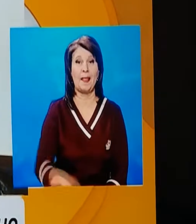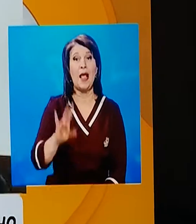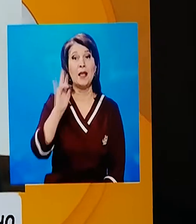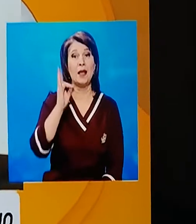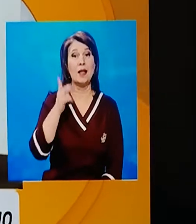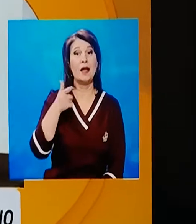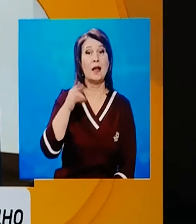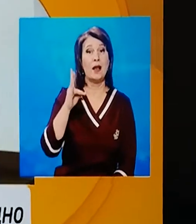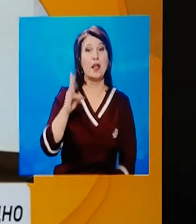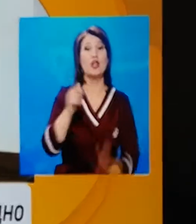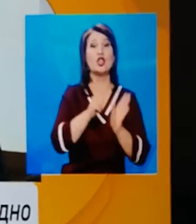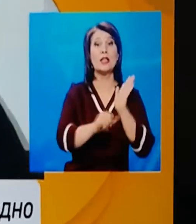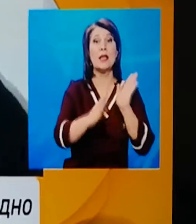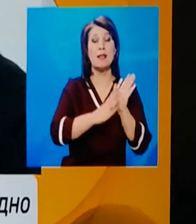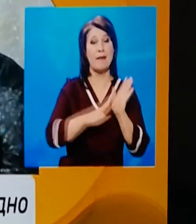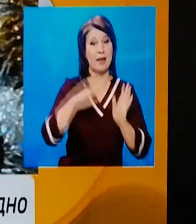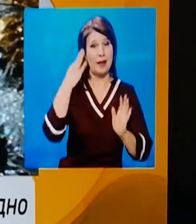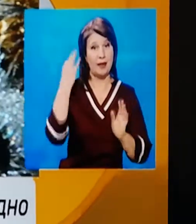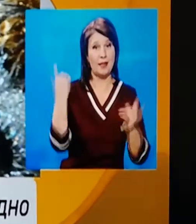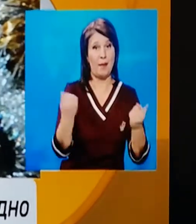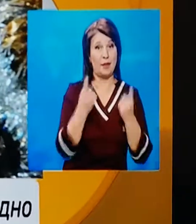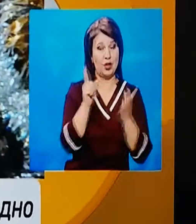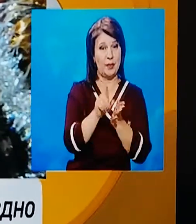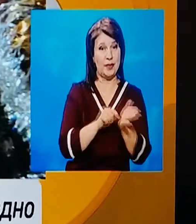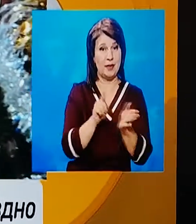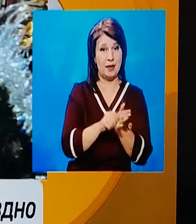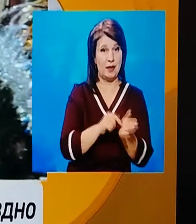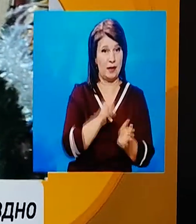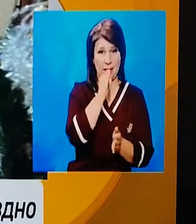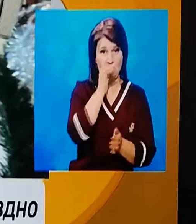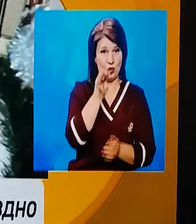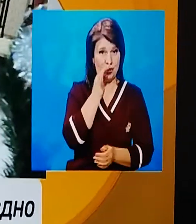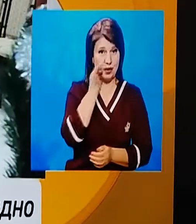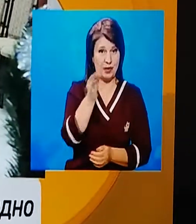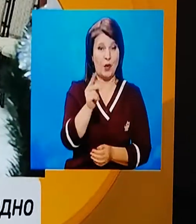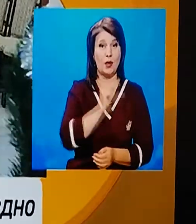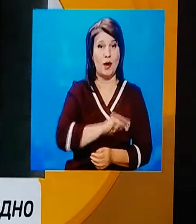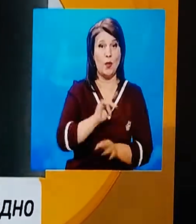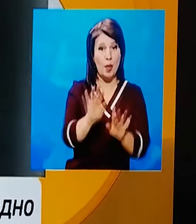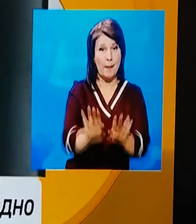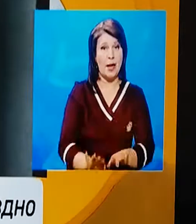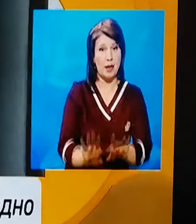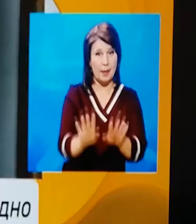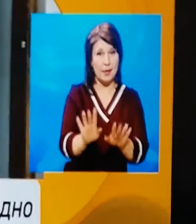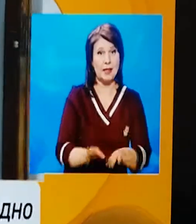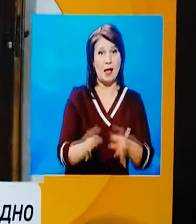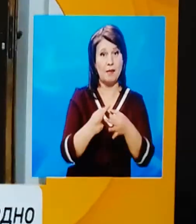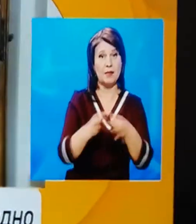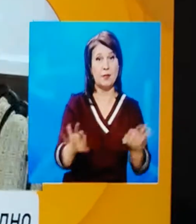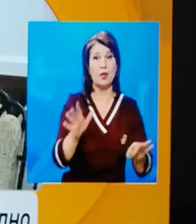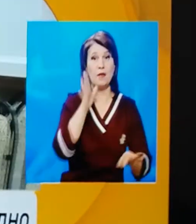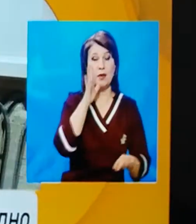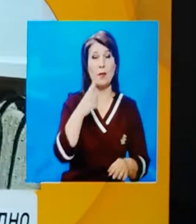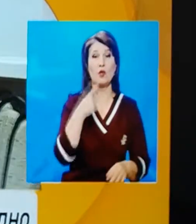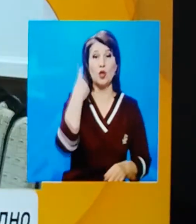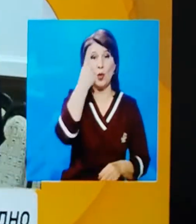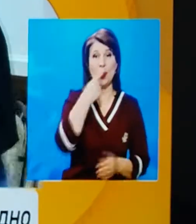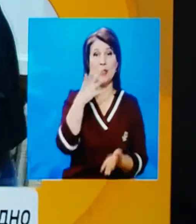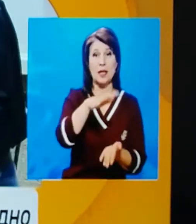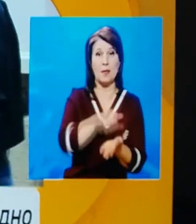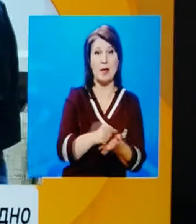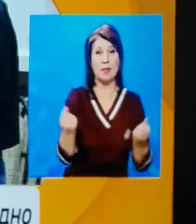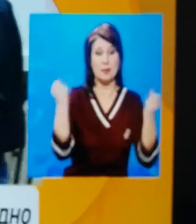Николаю Григоряну 69 лет, и обычным пенсионером его не назовешь. Он работает программистом, а в свободное время уже год как